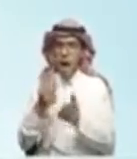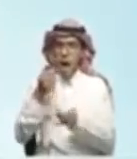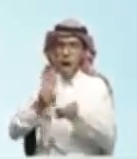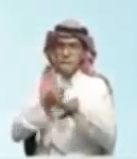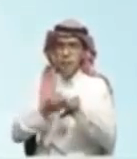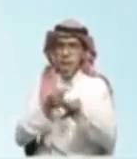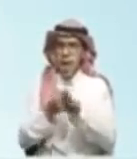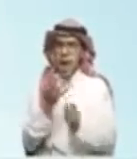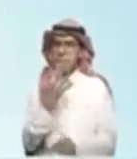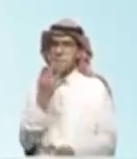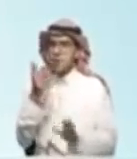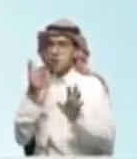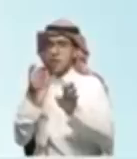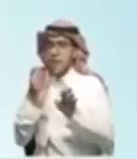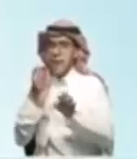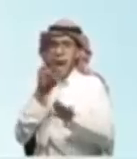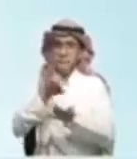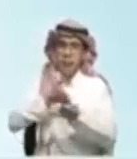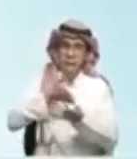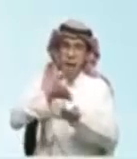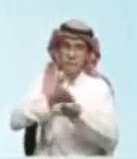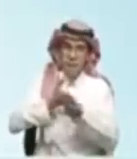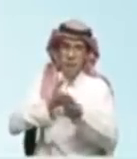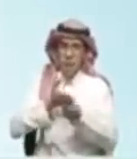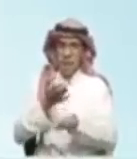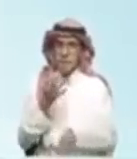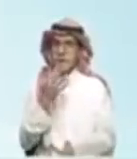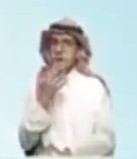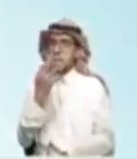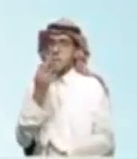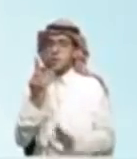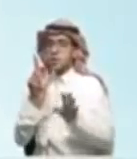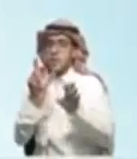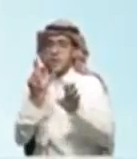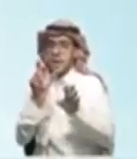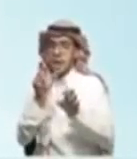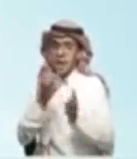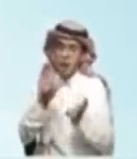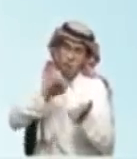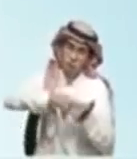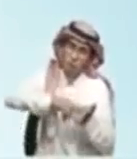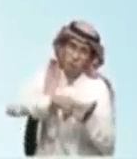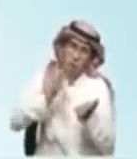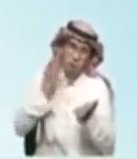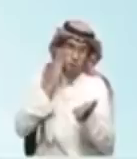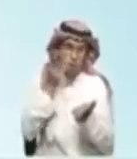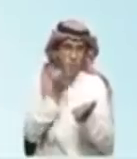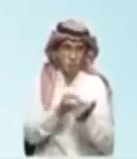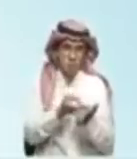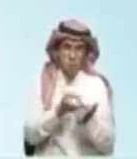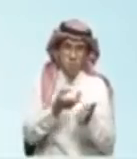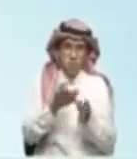المنورة، أكثر من 460 عملية جراحية، أكثر من 470 حالة تنويم، 10 عمليات قلب،